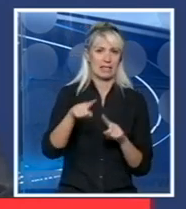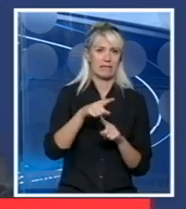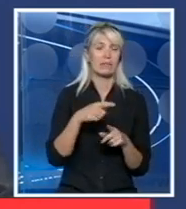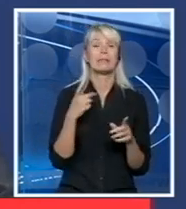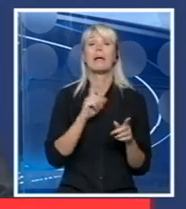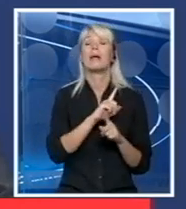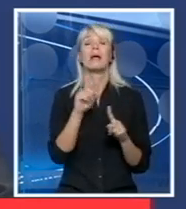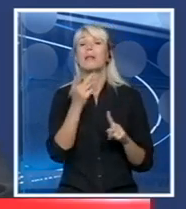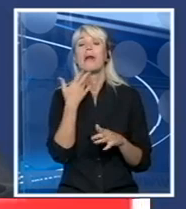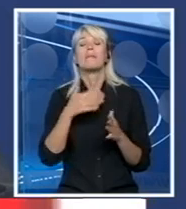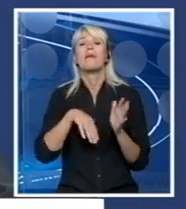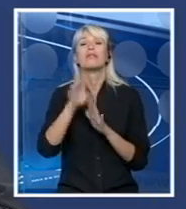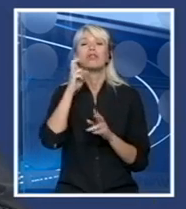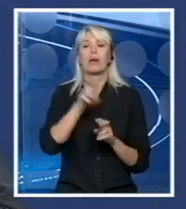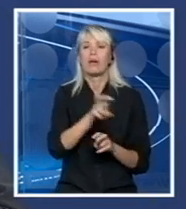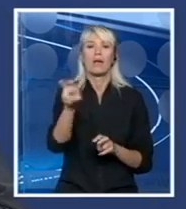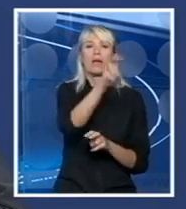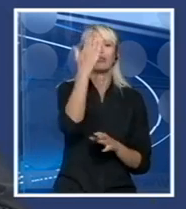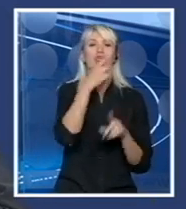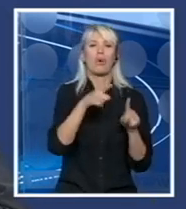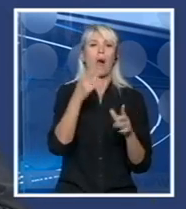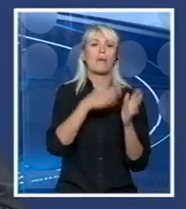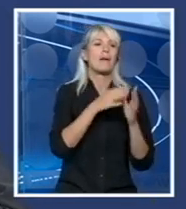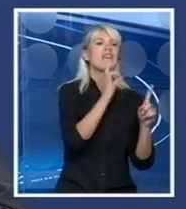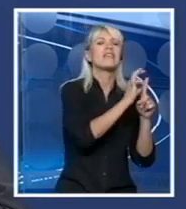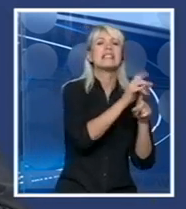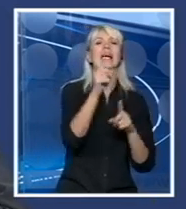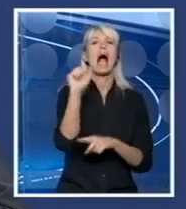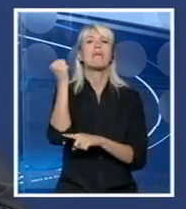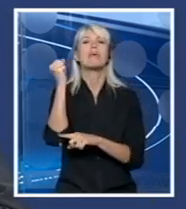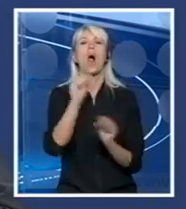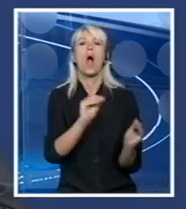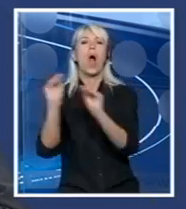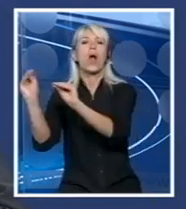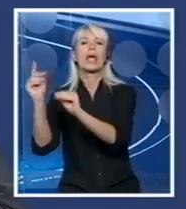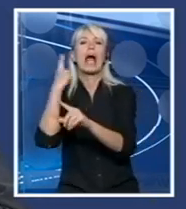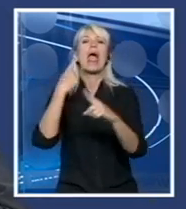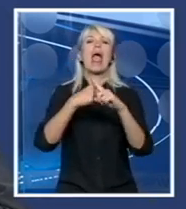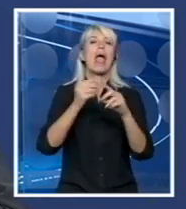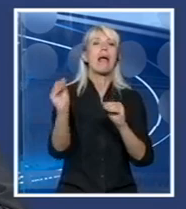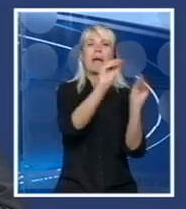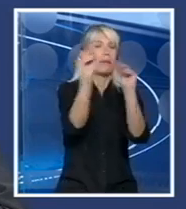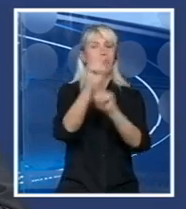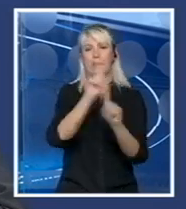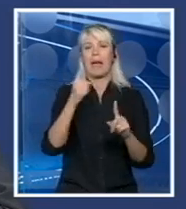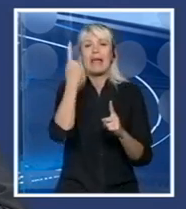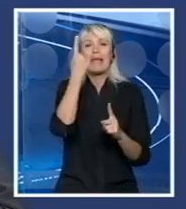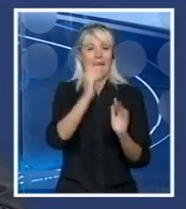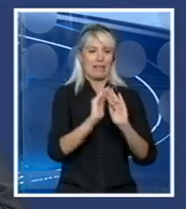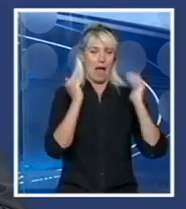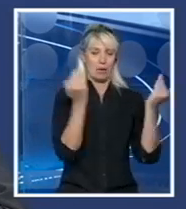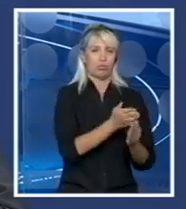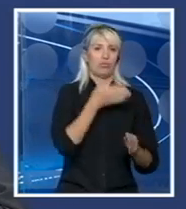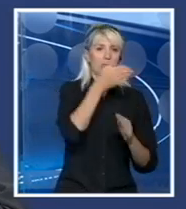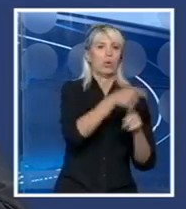nastave i nema šetenja po školi u smislu od kabineta do kabineta. Znači, bit će u svojim prostorijama, čućete i od lekara,